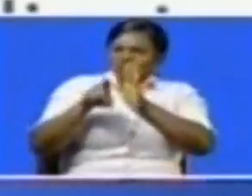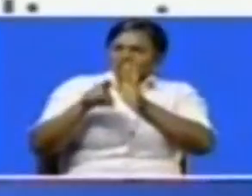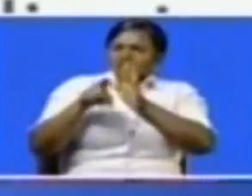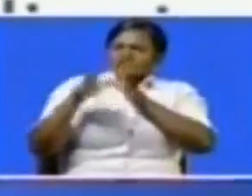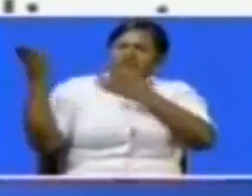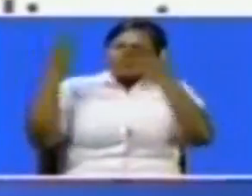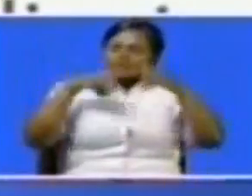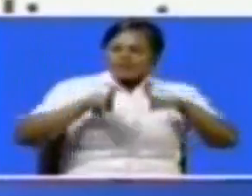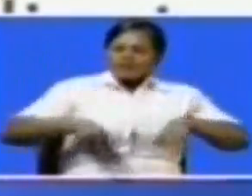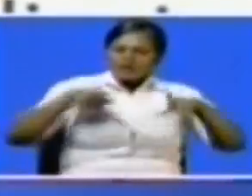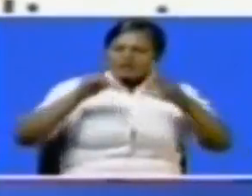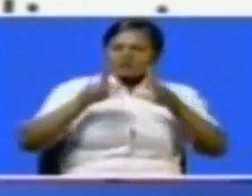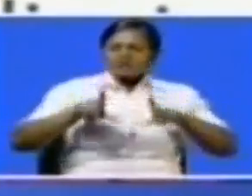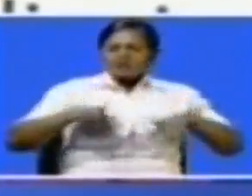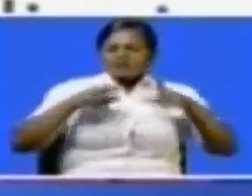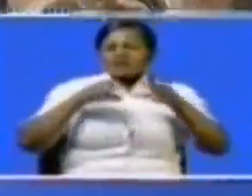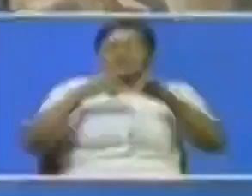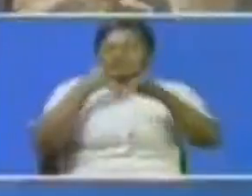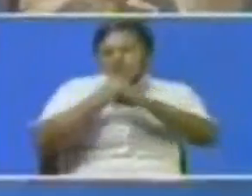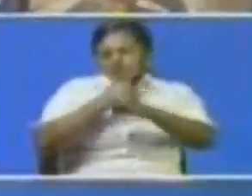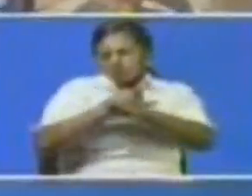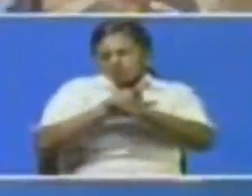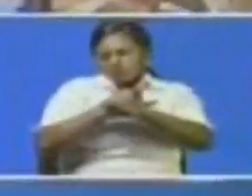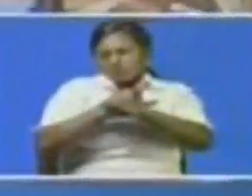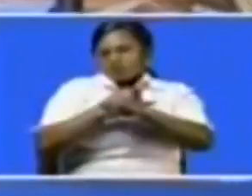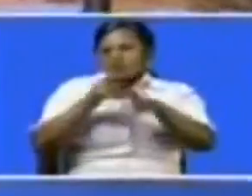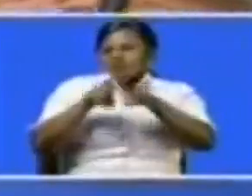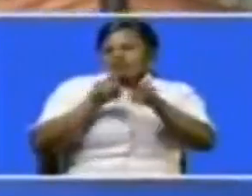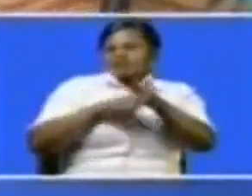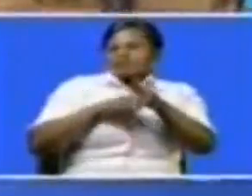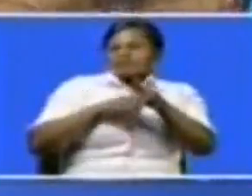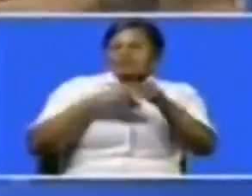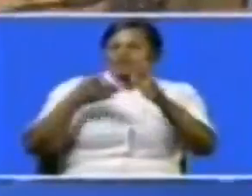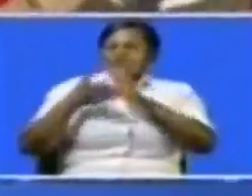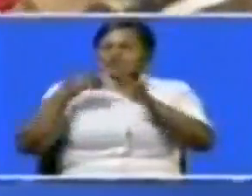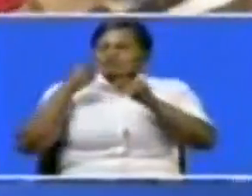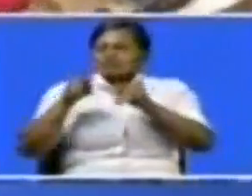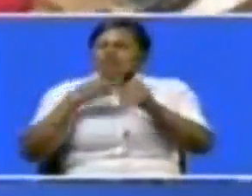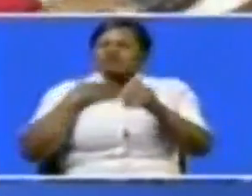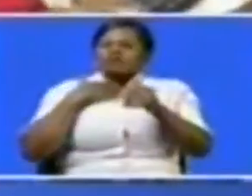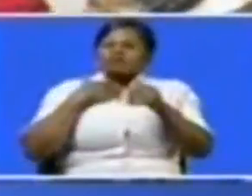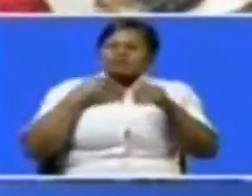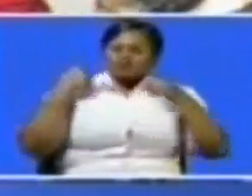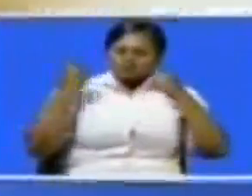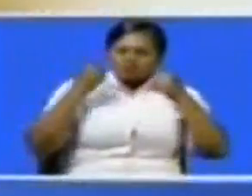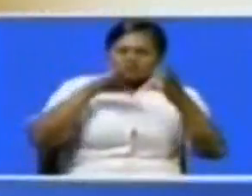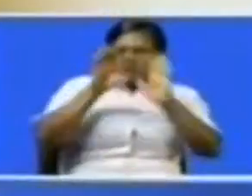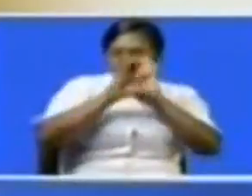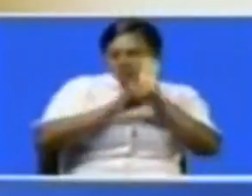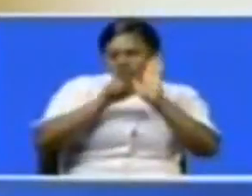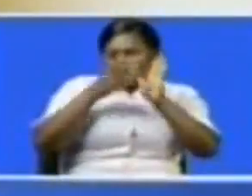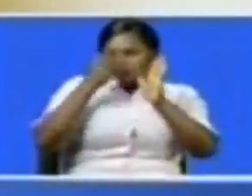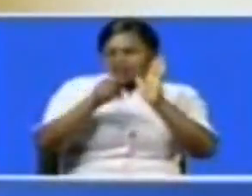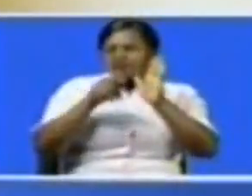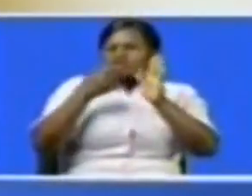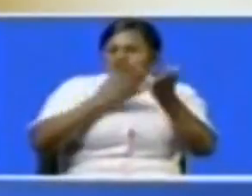breathed life to their existence as an institution. Hata hivyo, shinikizo za wanaharakati hawazitahitaji mchakato mzima wa katiba.